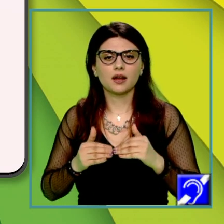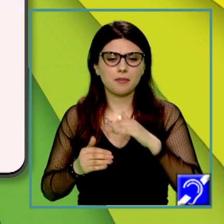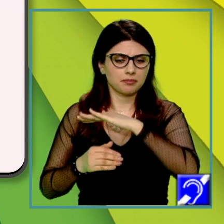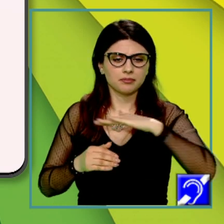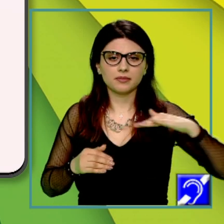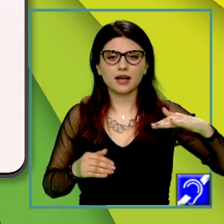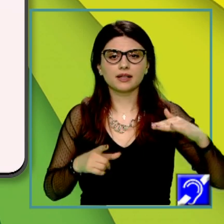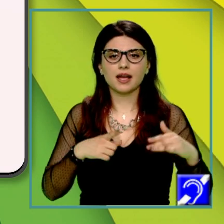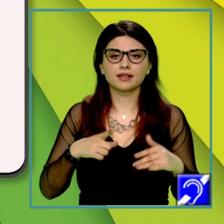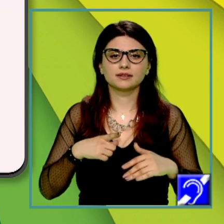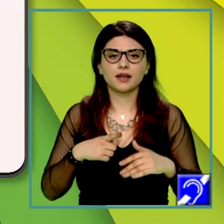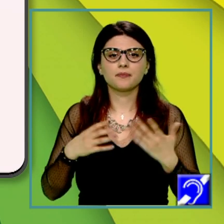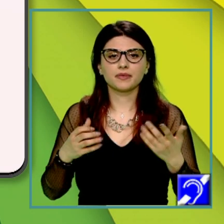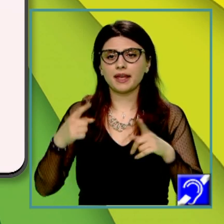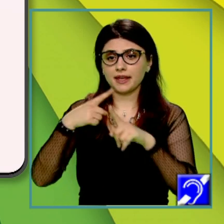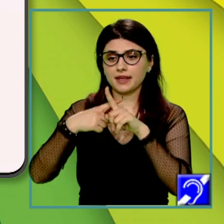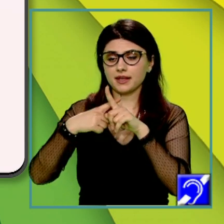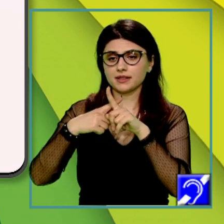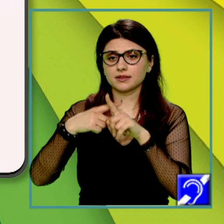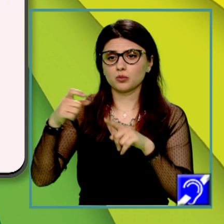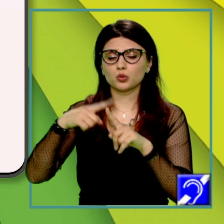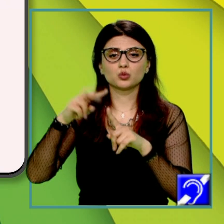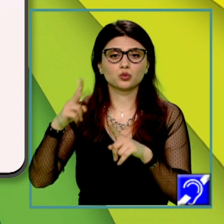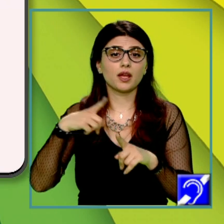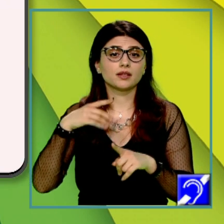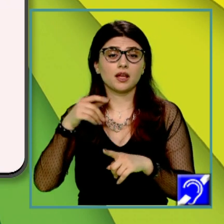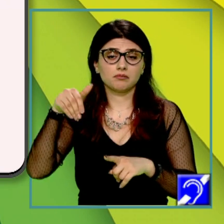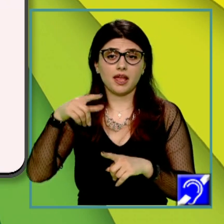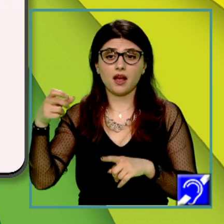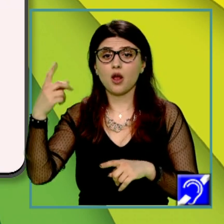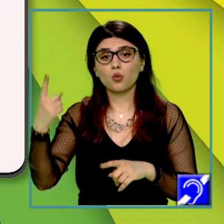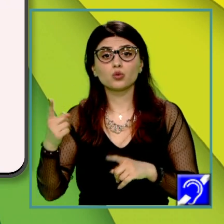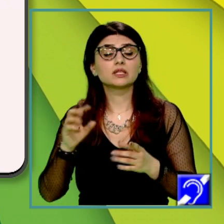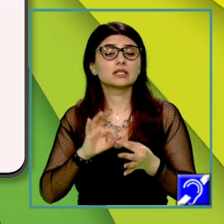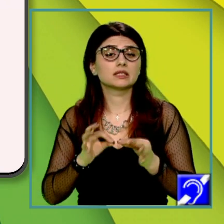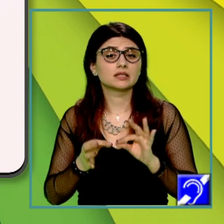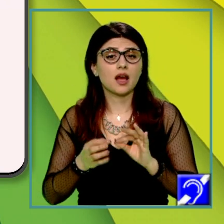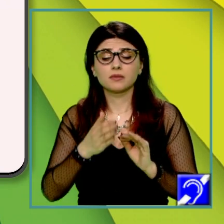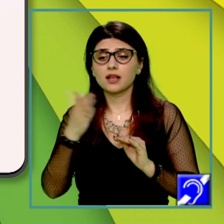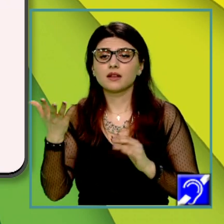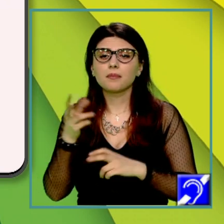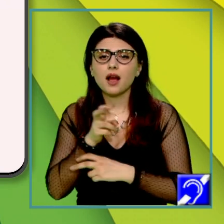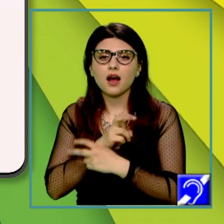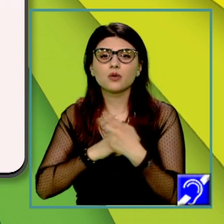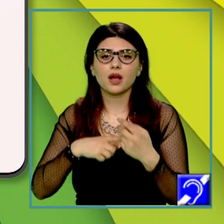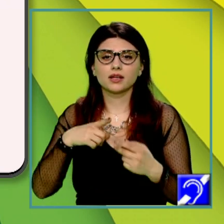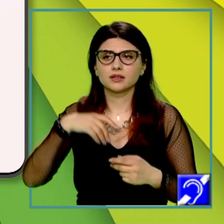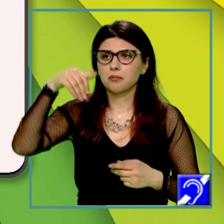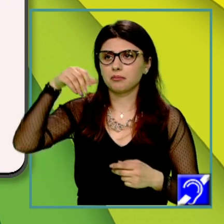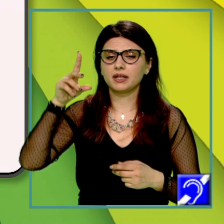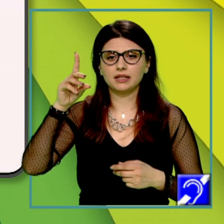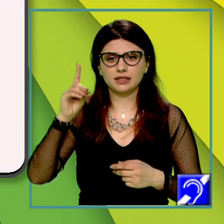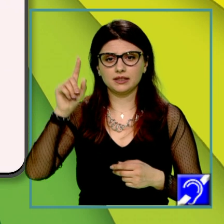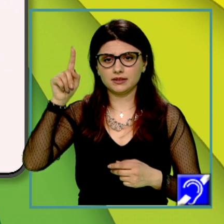y3ll cu x plus doi este egal cu unu Deci Panta dreptei căutate este